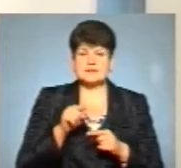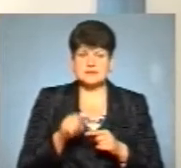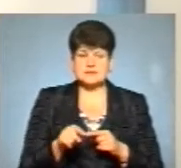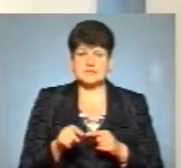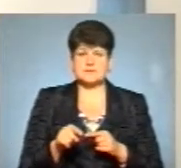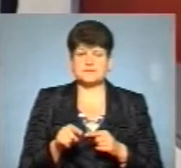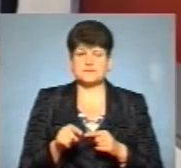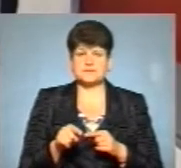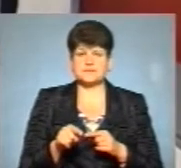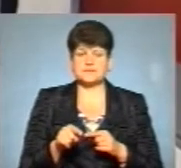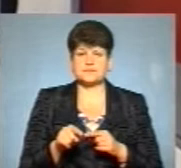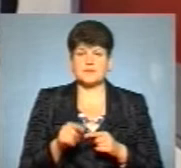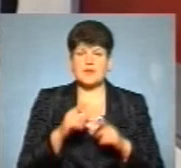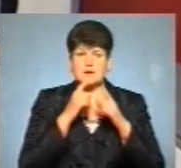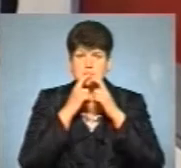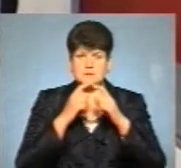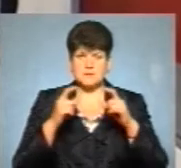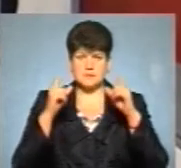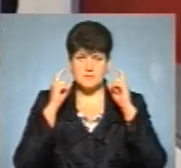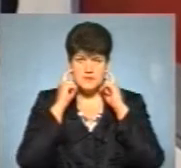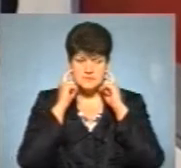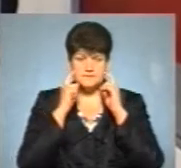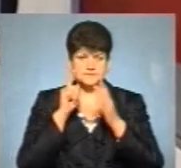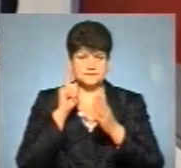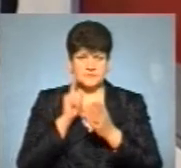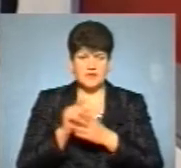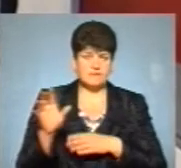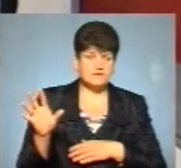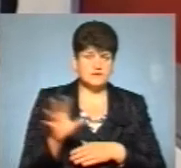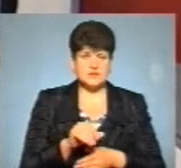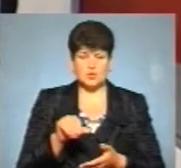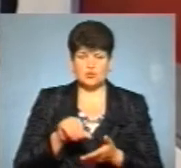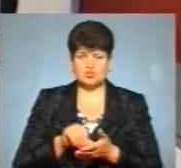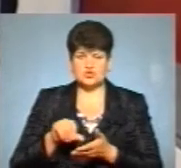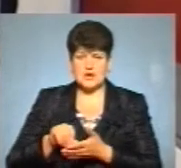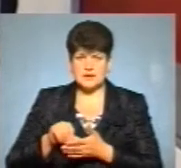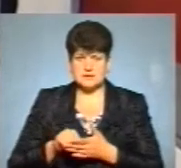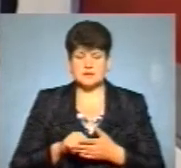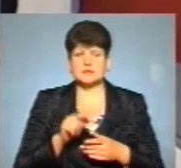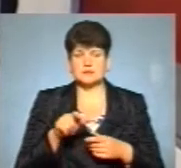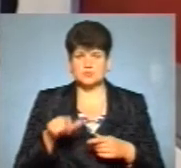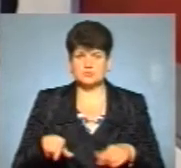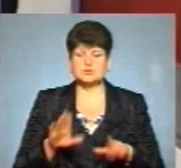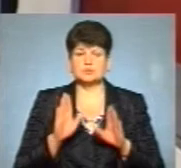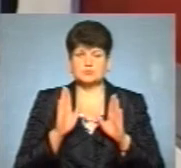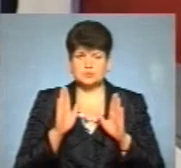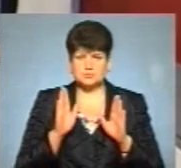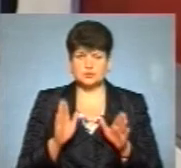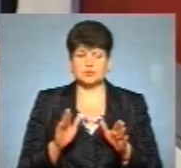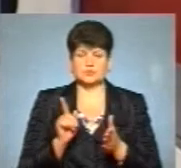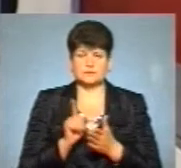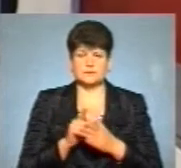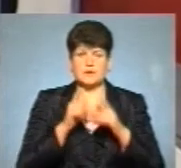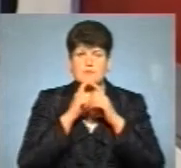наступний – це масковий режим, значить всі учасники тестування, як і персонал пунктів тестування, будуть в